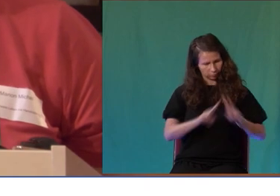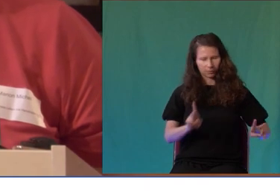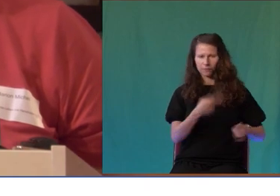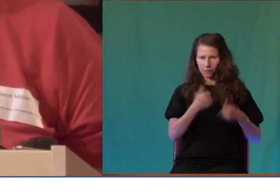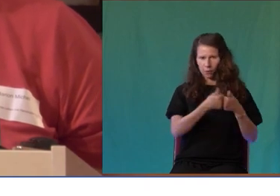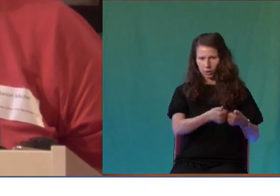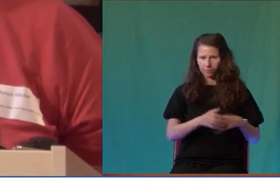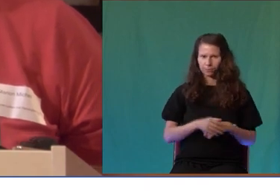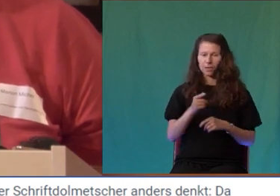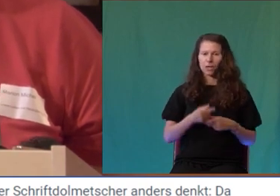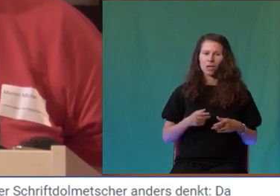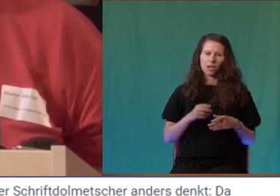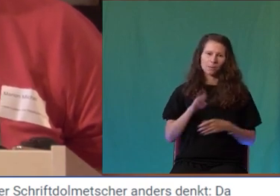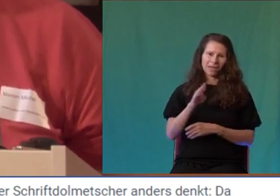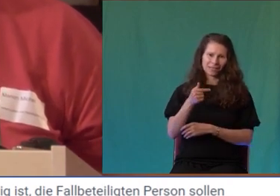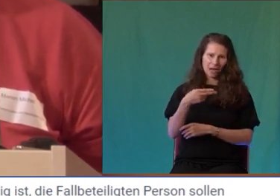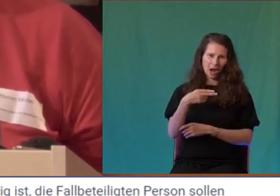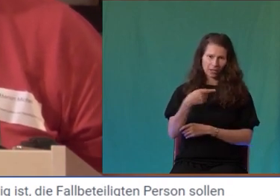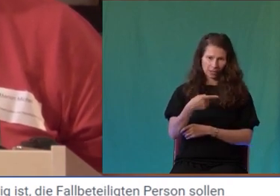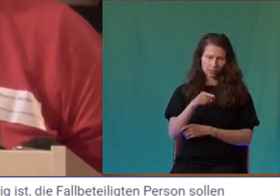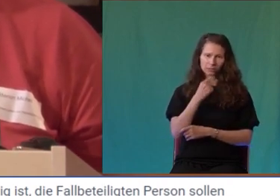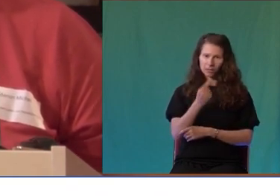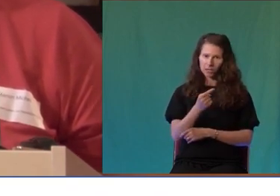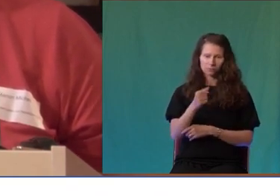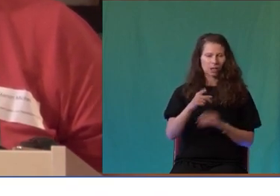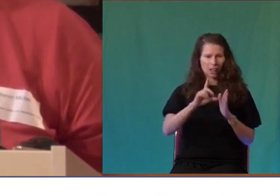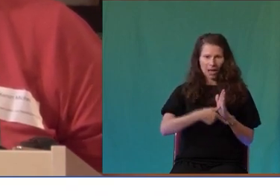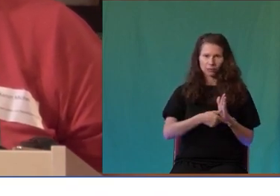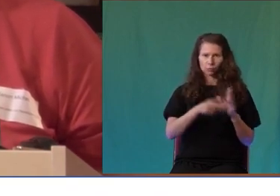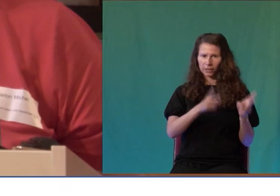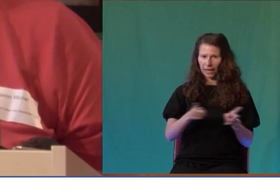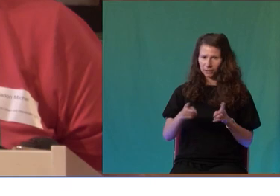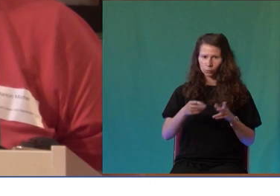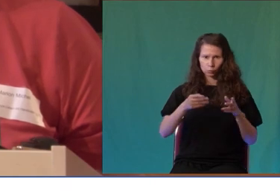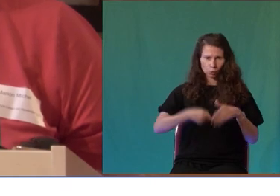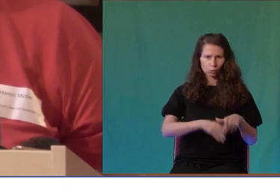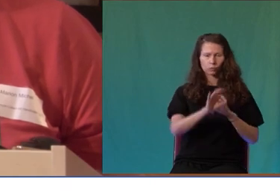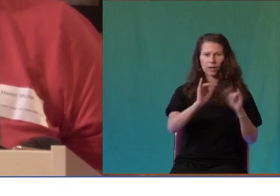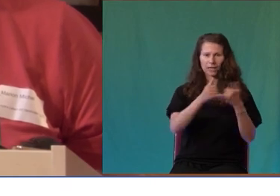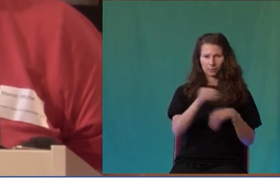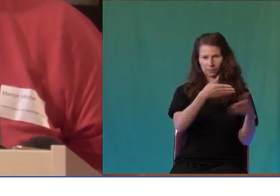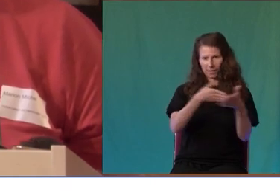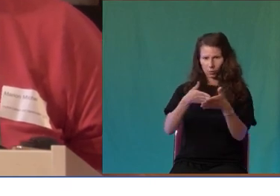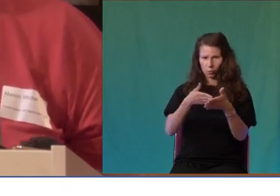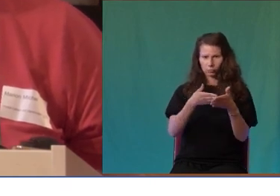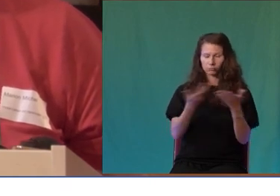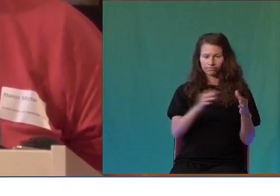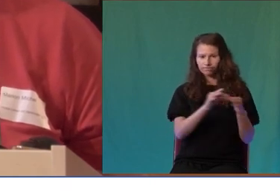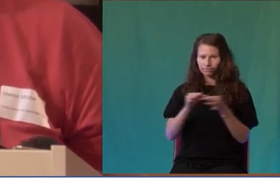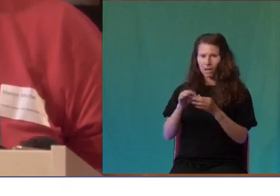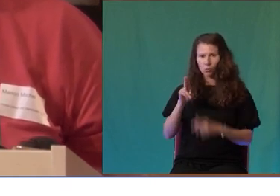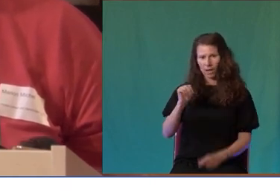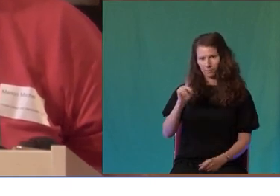bundesteilhabegesetz regelt den Anspruch auf Leistung bedarfsgerechte Unterstützung von Eltern mit Behinderungen im Sinne dieser gründeten